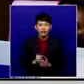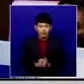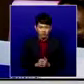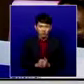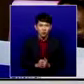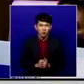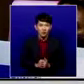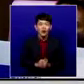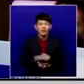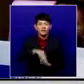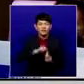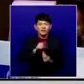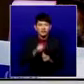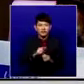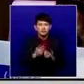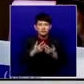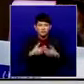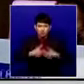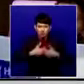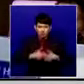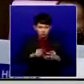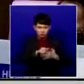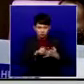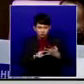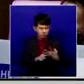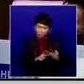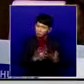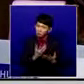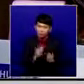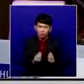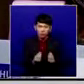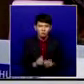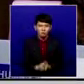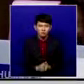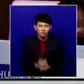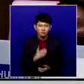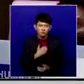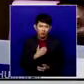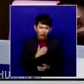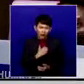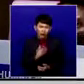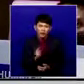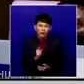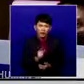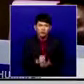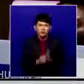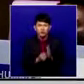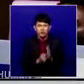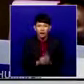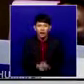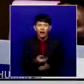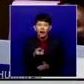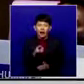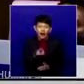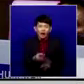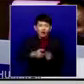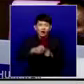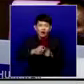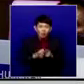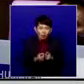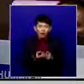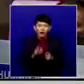ล้วและสหประชาชาติบอกว่าไงรู้ครับนะความต้องการนะข้าวข้าวโพดข้าวสาลีมี